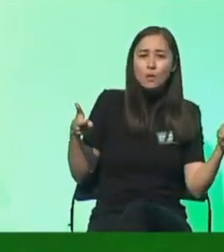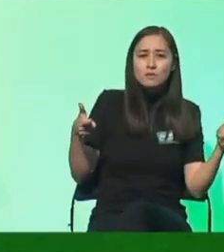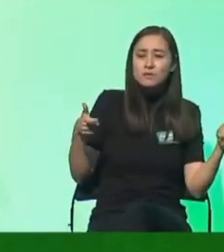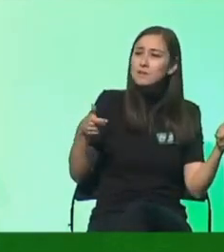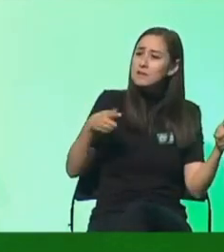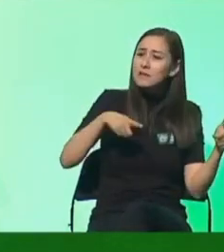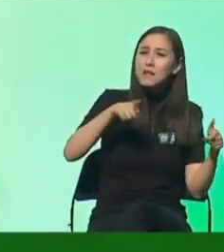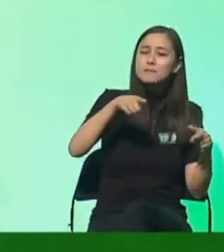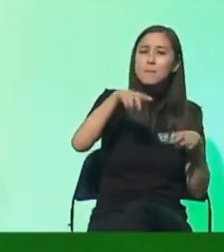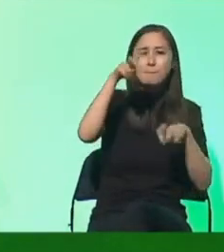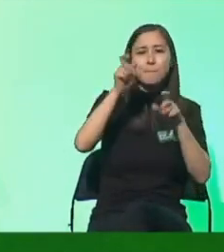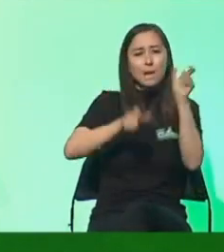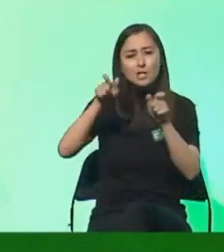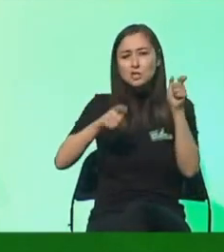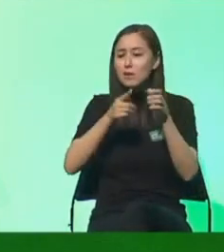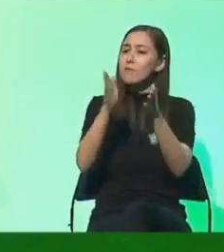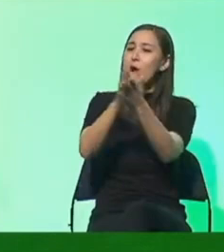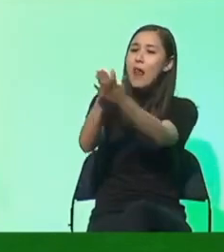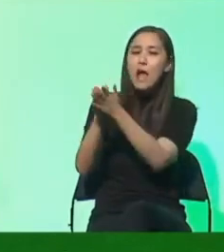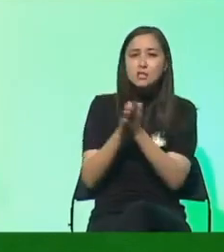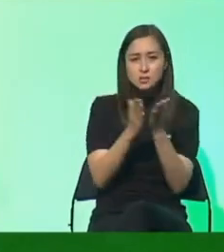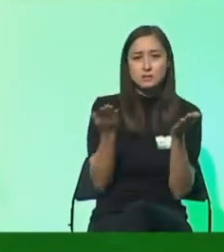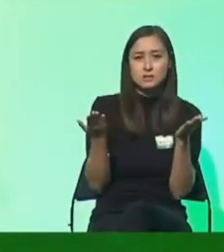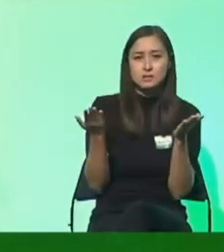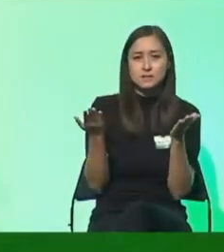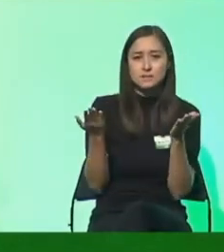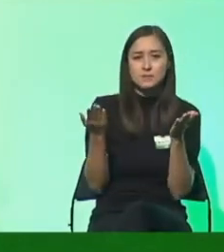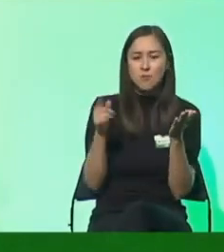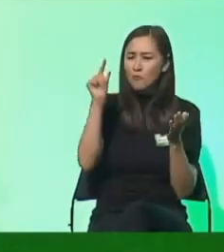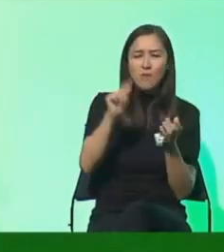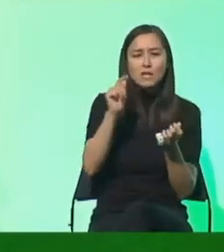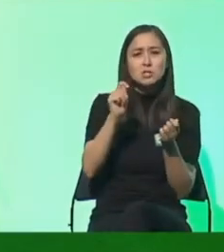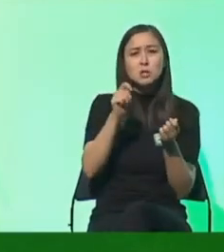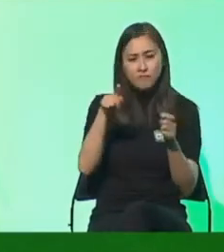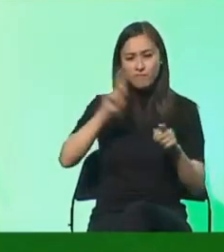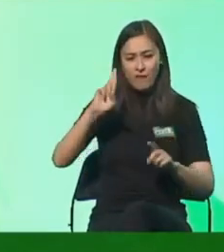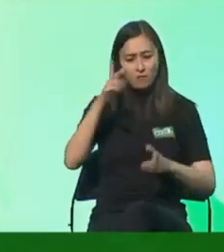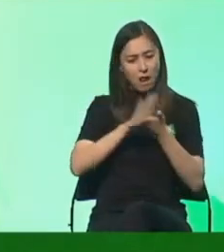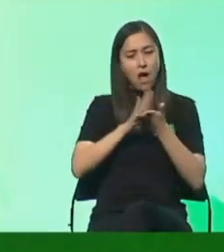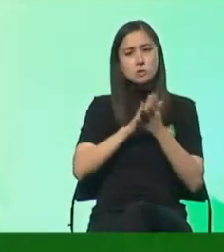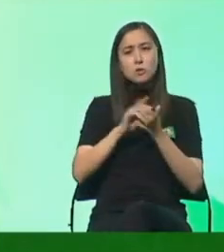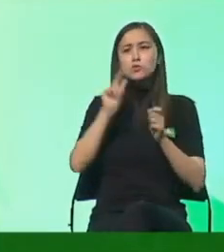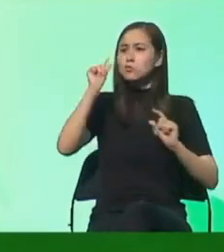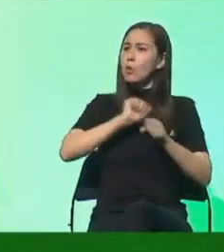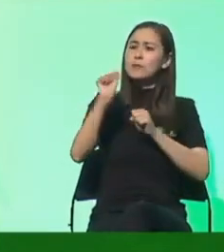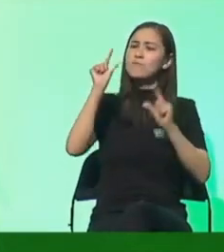haben, für die da geklatscht wurde, so wenig geändert? Warum